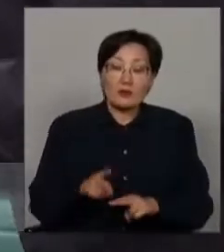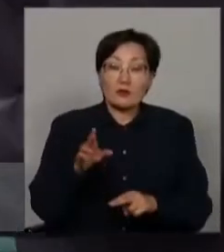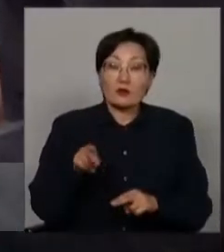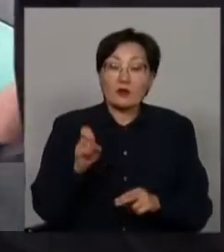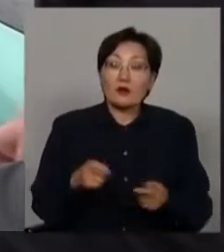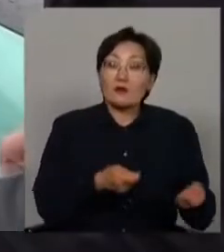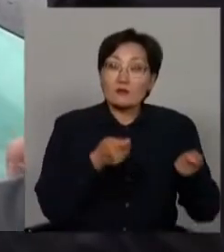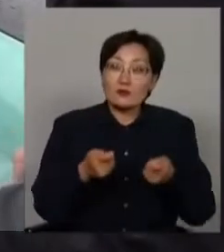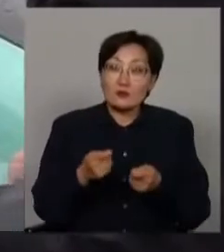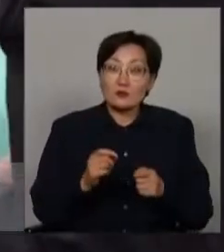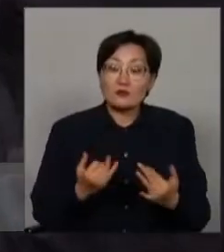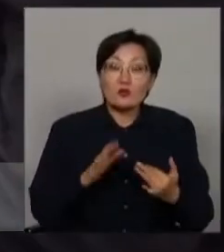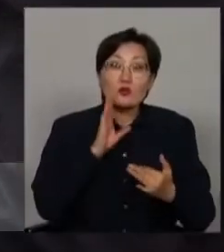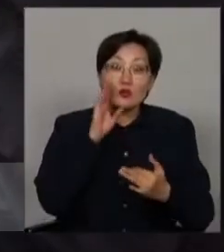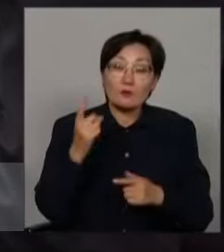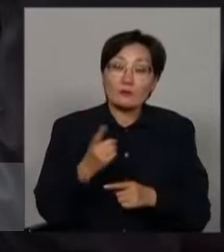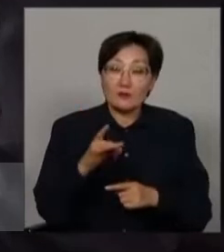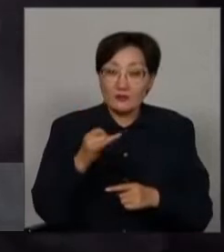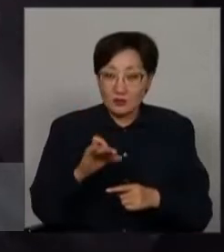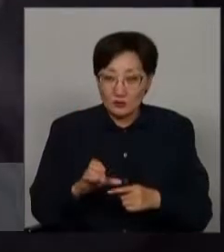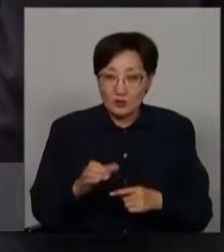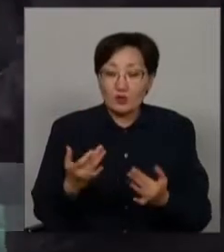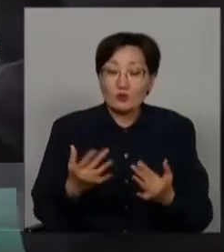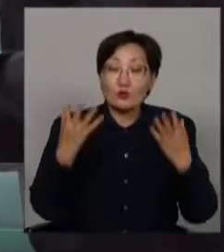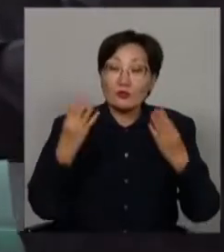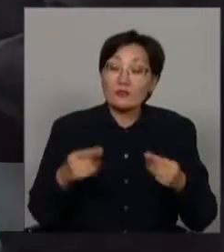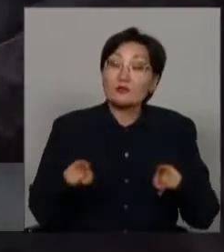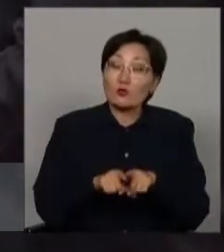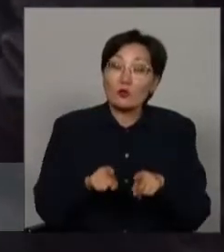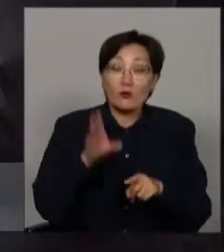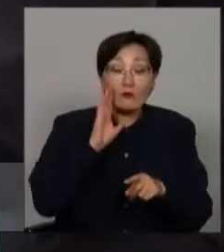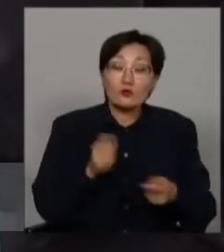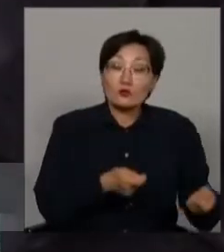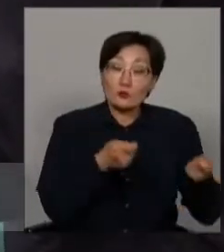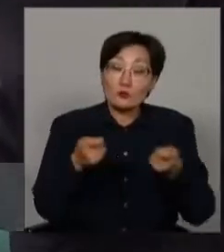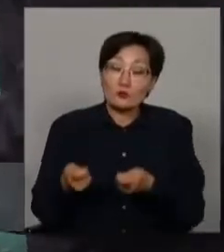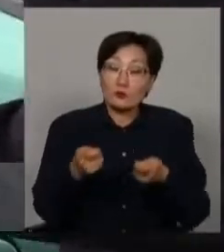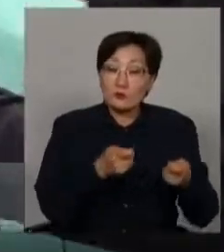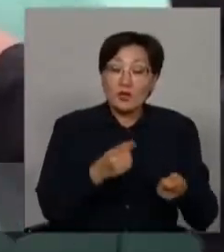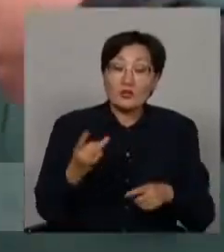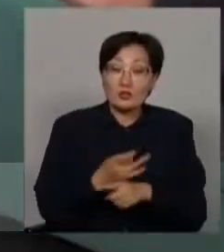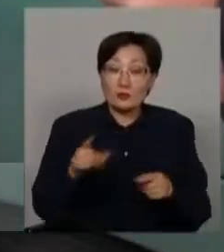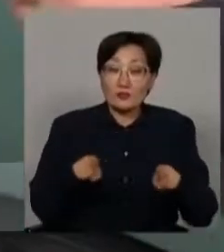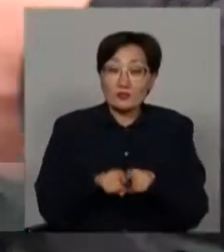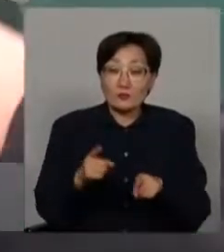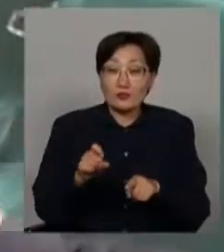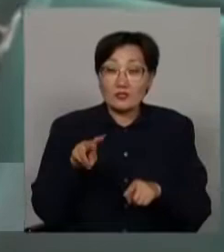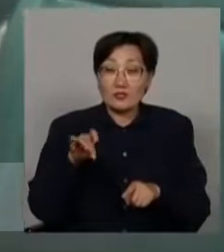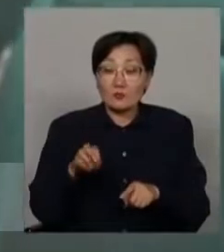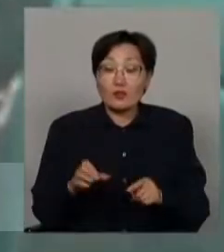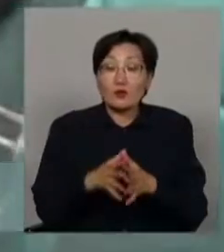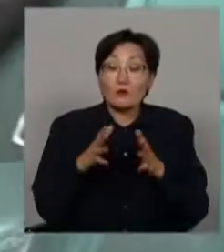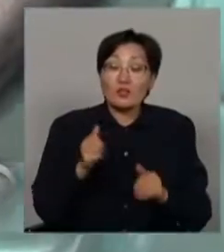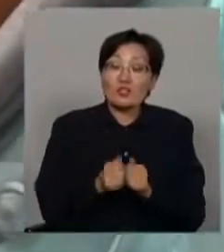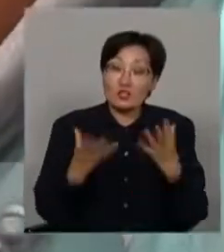утром первый рейс? Да, первый рейс. А сколько в день? Ну, один раз сделаем мы это. Вот так по 100 литров и больше